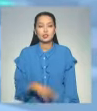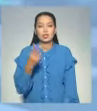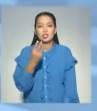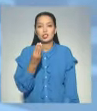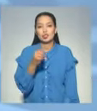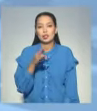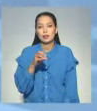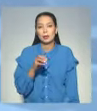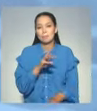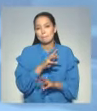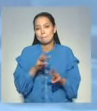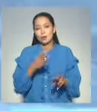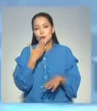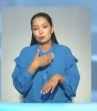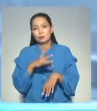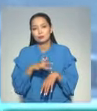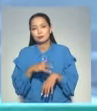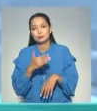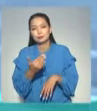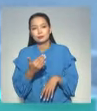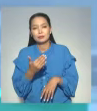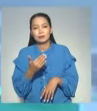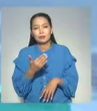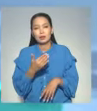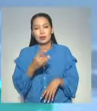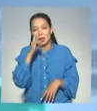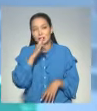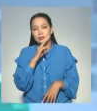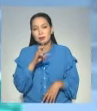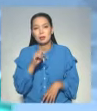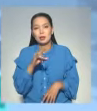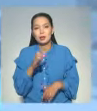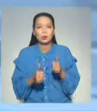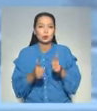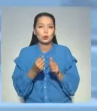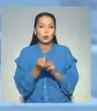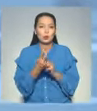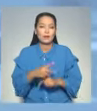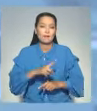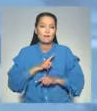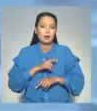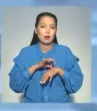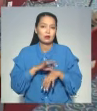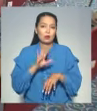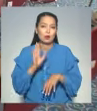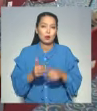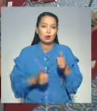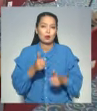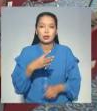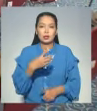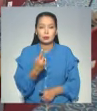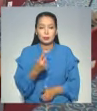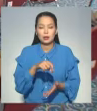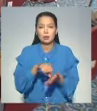Екінші шілдеде миллиондаған жан күйердің жүрегін жаулаған Қазақстан барысы турнирінің 12-ші финалы өтеді. Дүбірлі додада